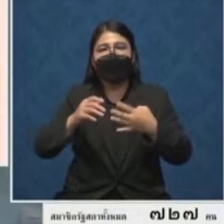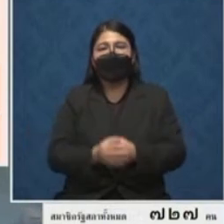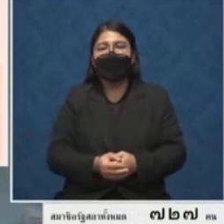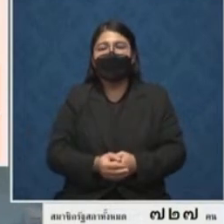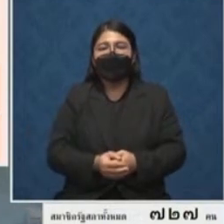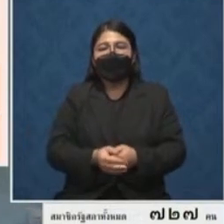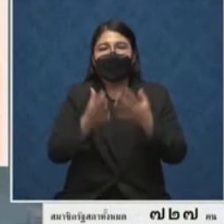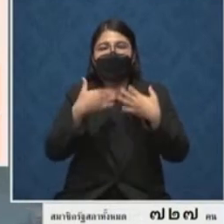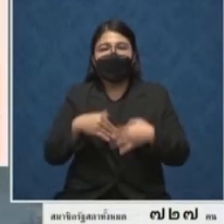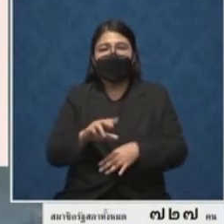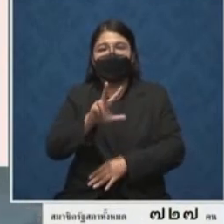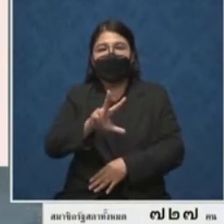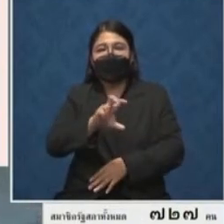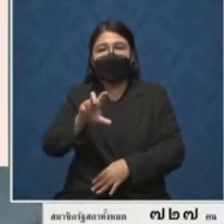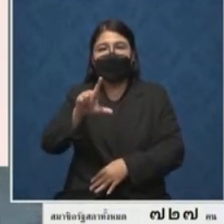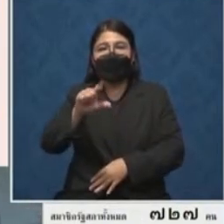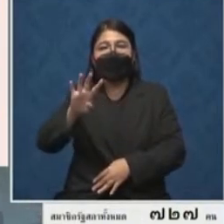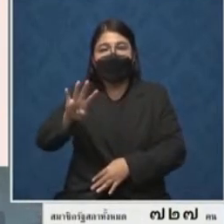324นายพเดิมชัยสะสมทรั